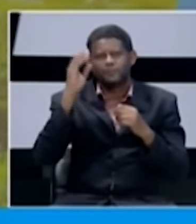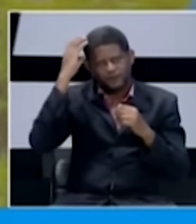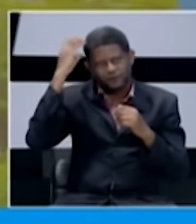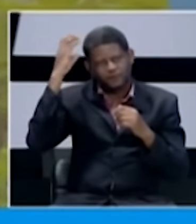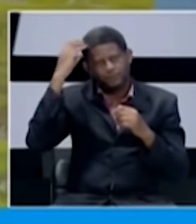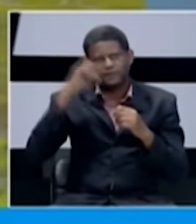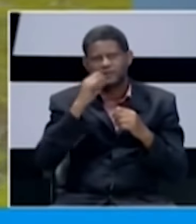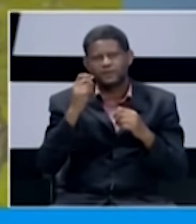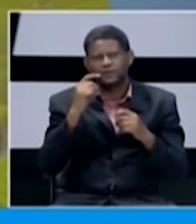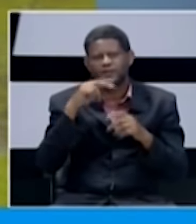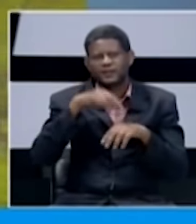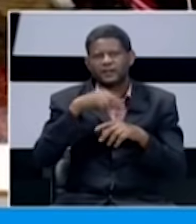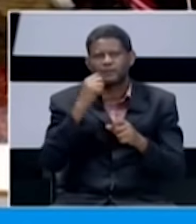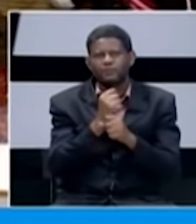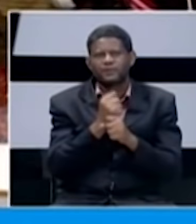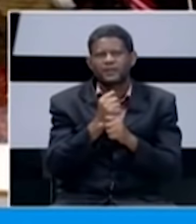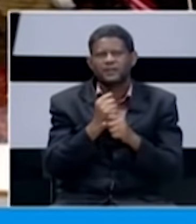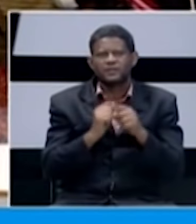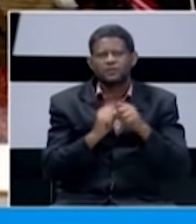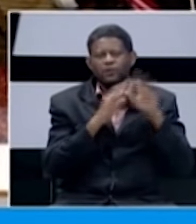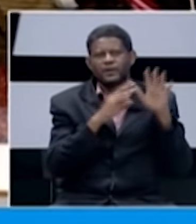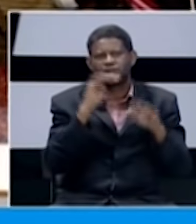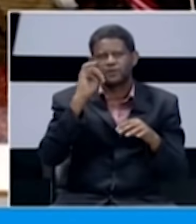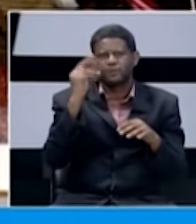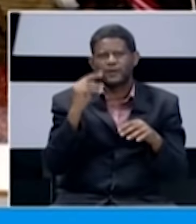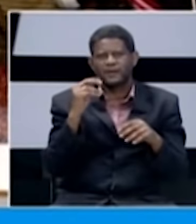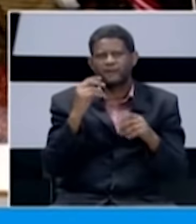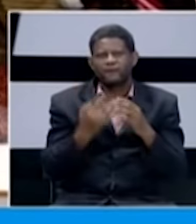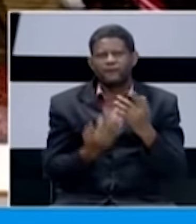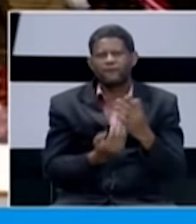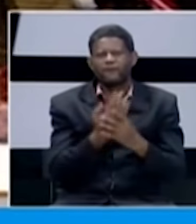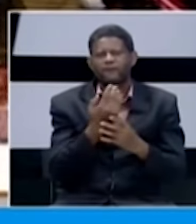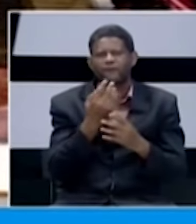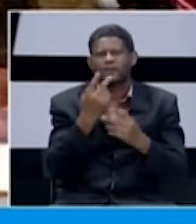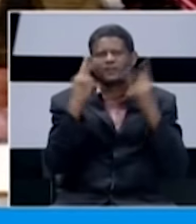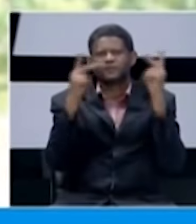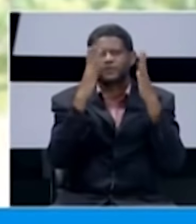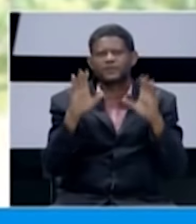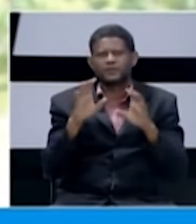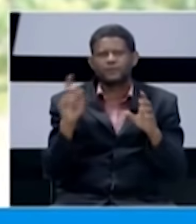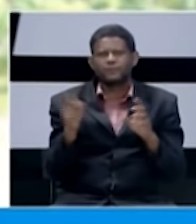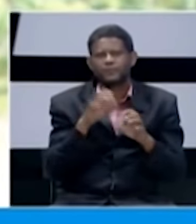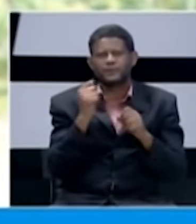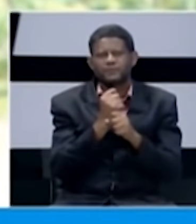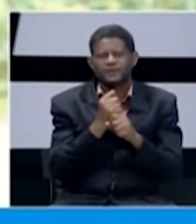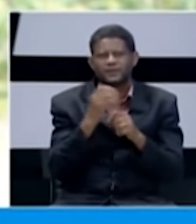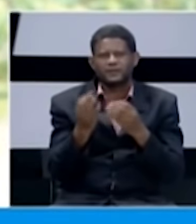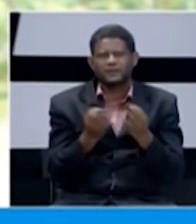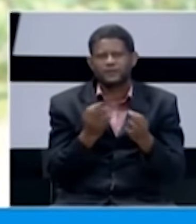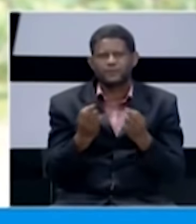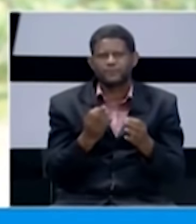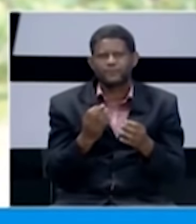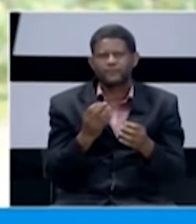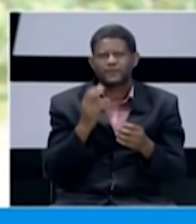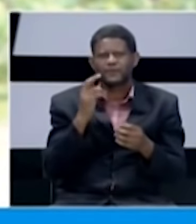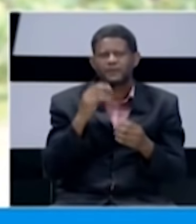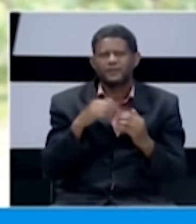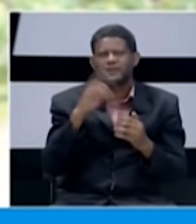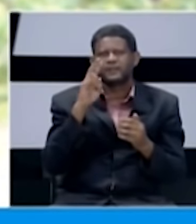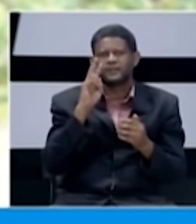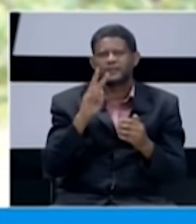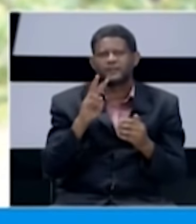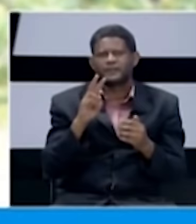غبو جمعه فلفل تورستين مغبار عليمو كسرح يكبلو وسيخوم تزاريبو تناسلس نتخلت بليين مسهزي يتحاسيو للوفت بروجيكت